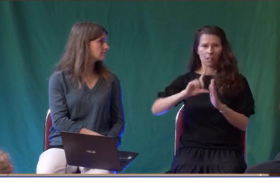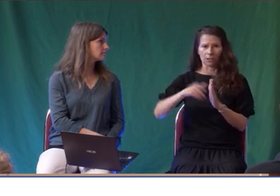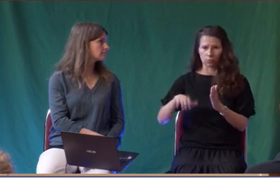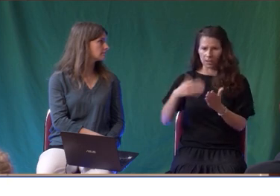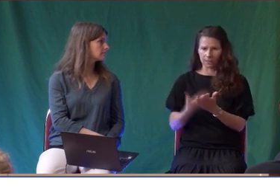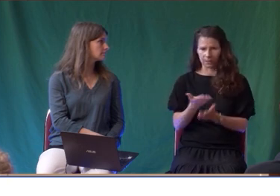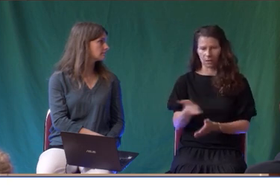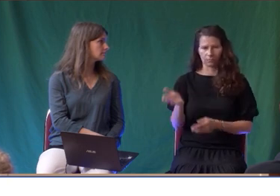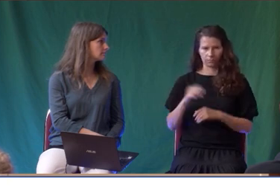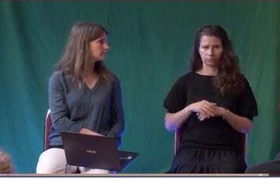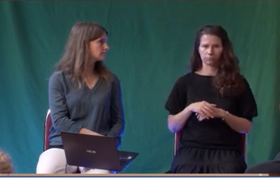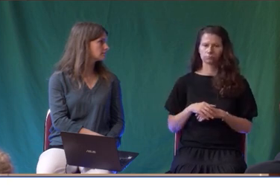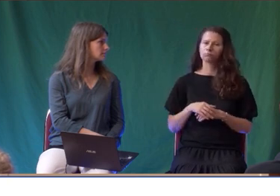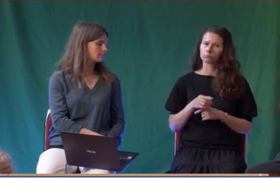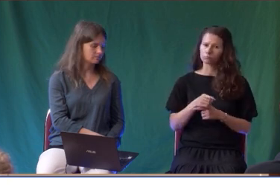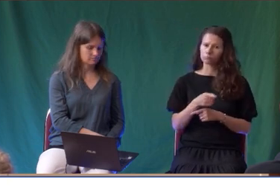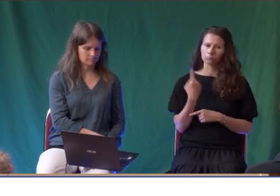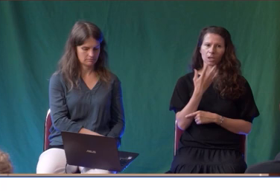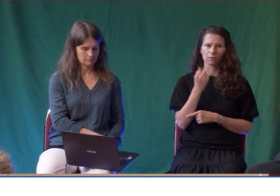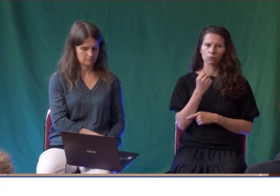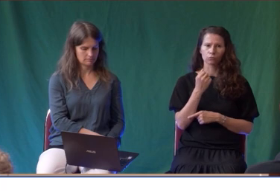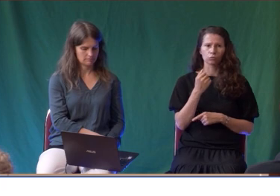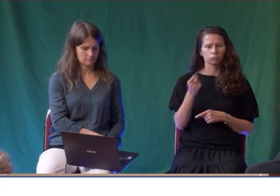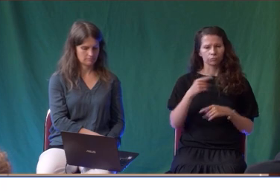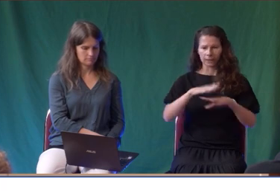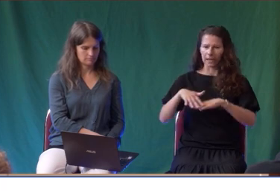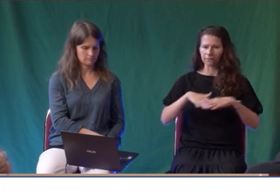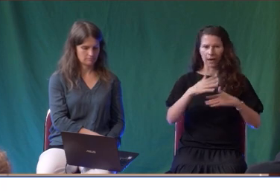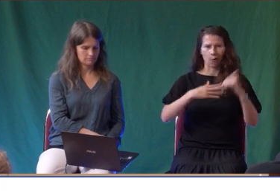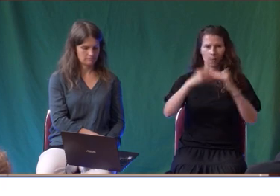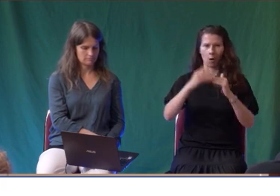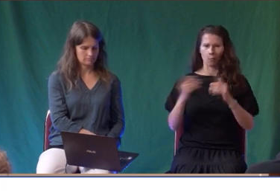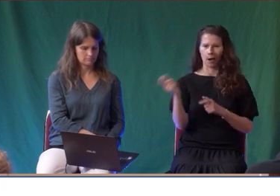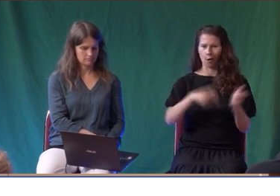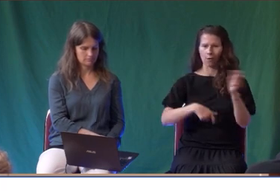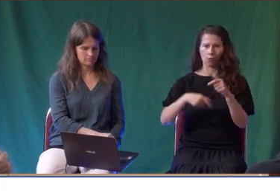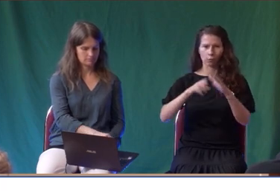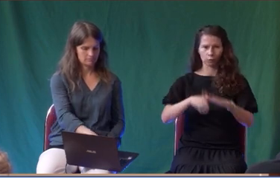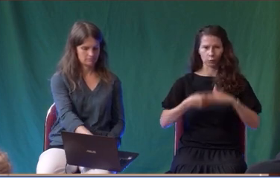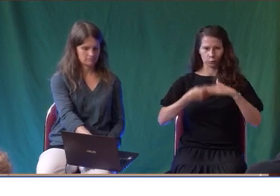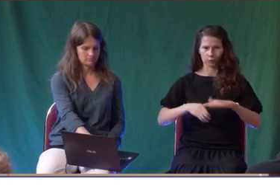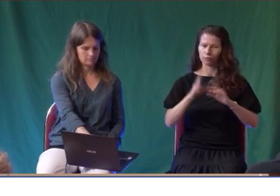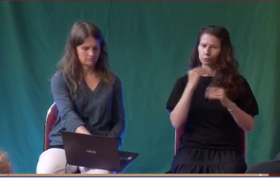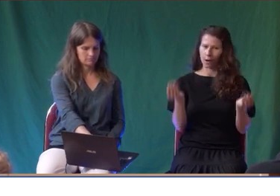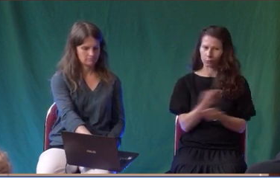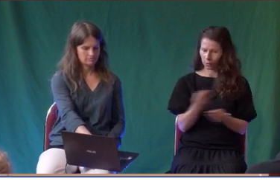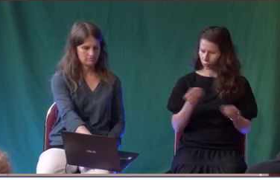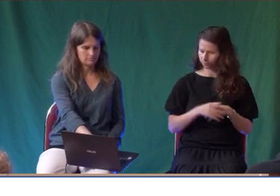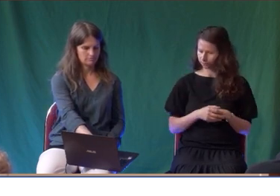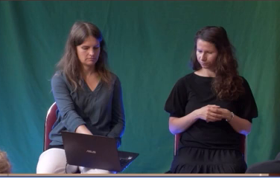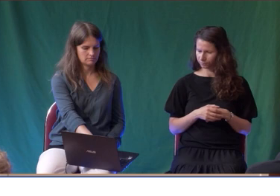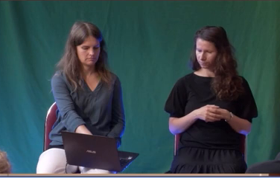hier auch die die Kräfte zu bündeln uns gegenseitig zu unterstützen und auszutauschen es gab drei